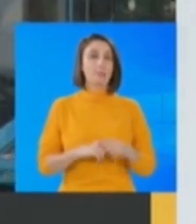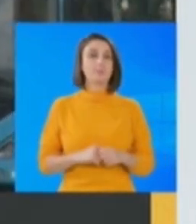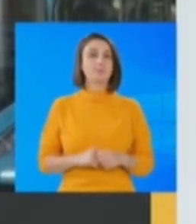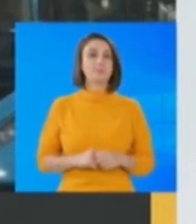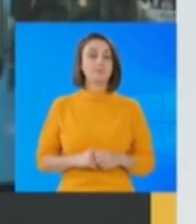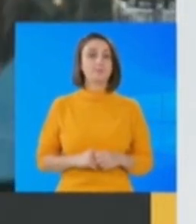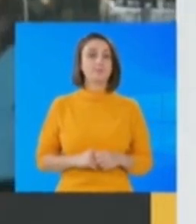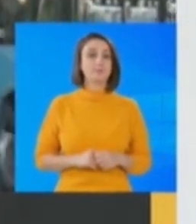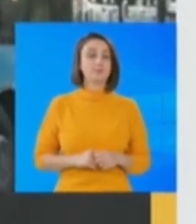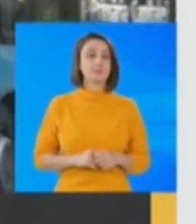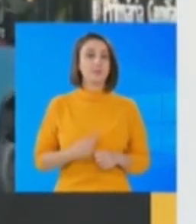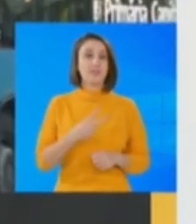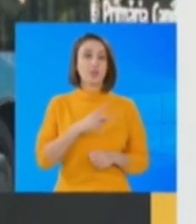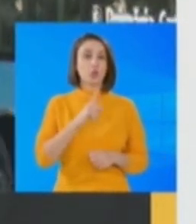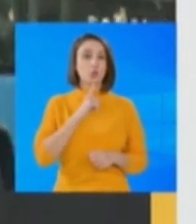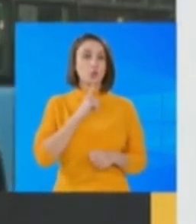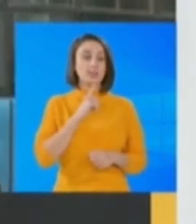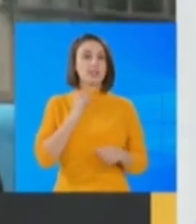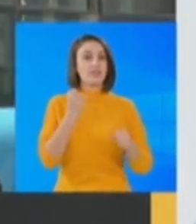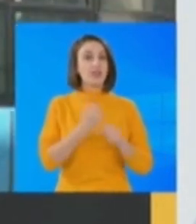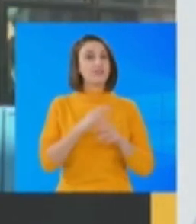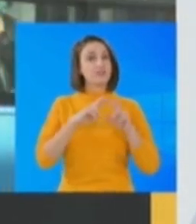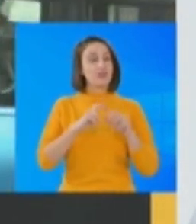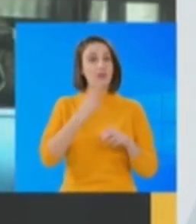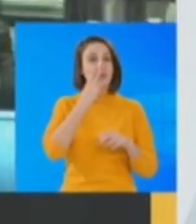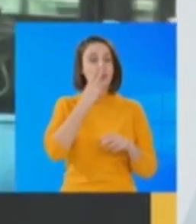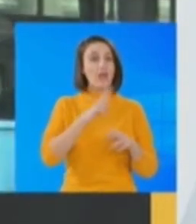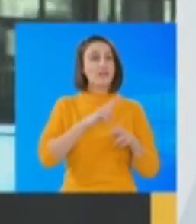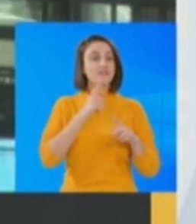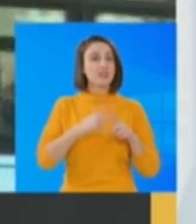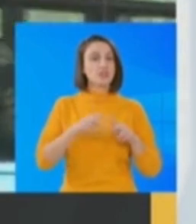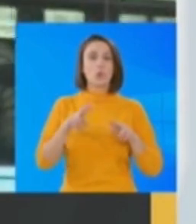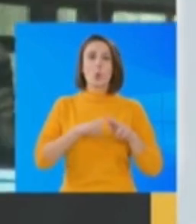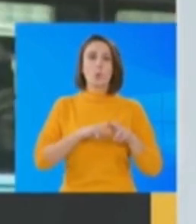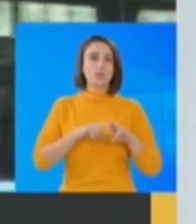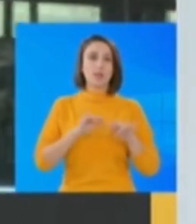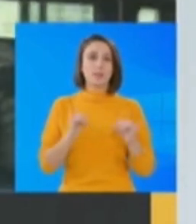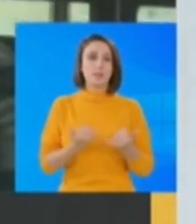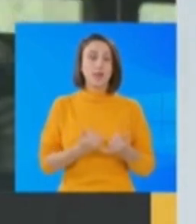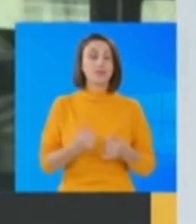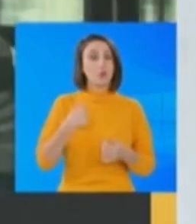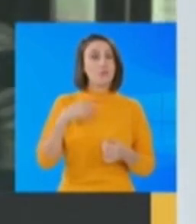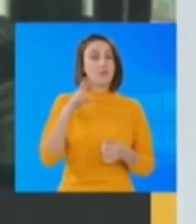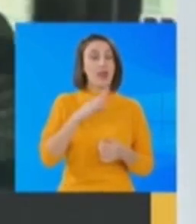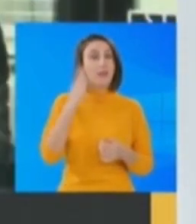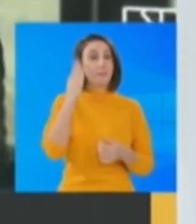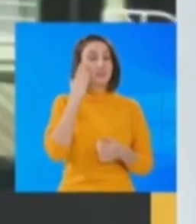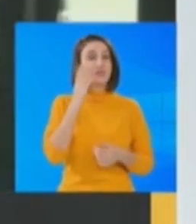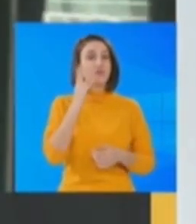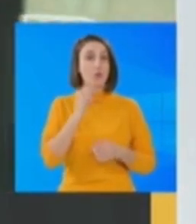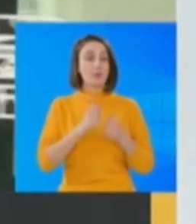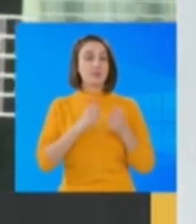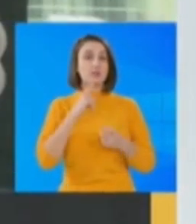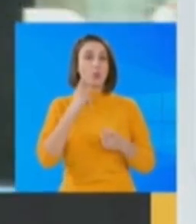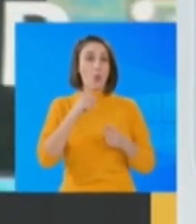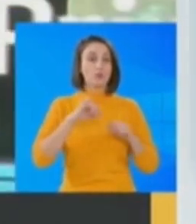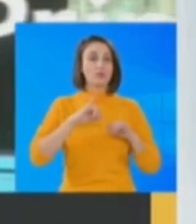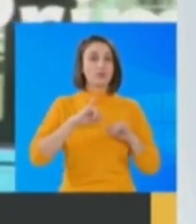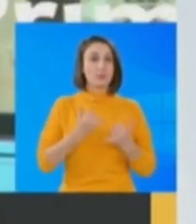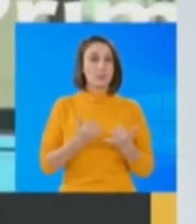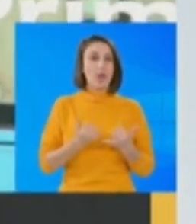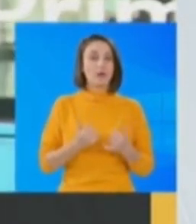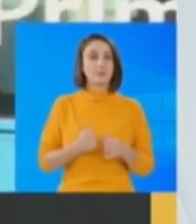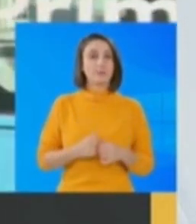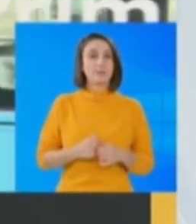dosar penal în aceste momente, INREM. Se fac cercetări pentru a vedea cu exactitate ce s-a întâmplat. Vă reamintesc că vorbim despre